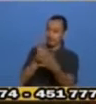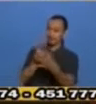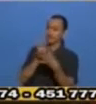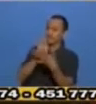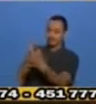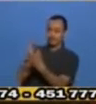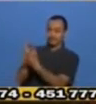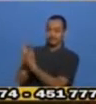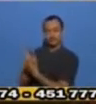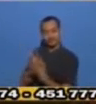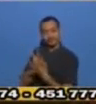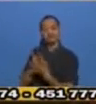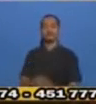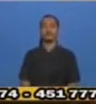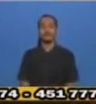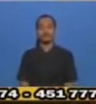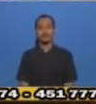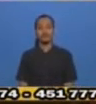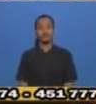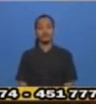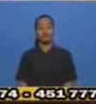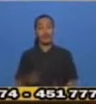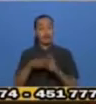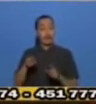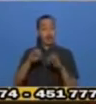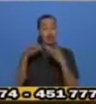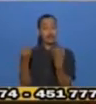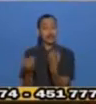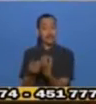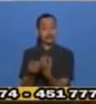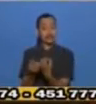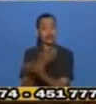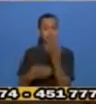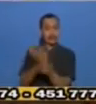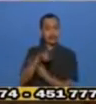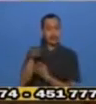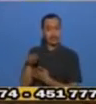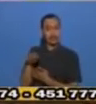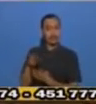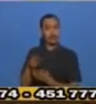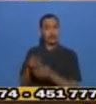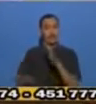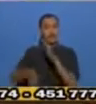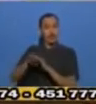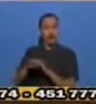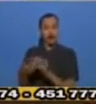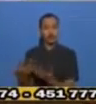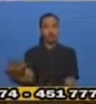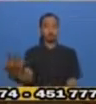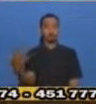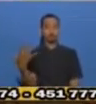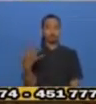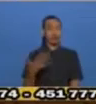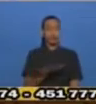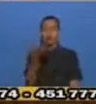Kemudian memang dari sekian itu pun juga mereka mau datang ke tempat vaksin pun juga tidak mudah. Karena keragaman